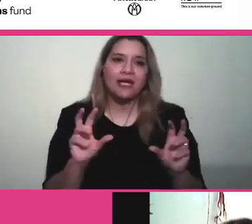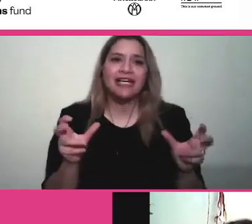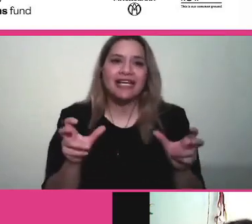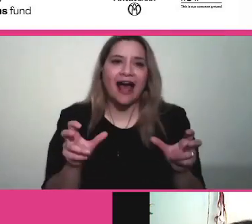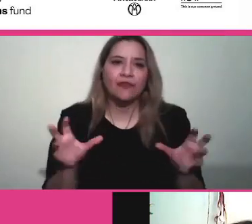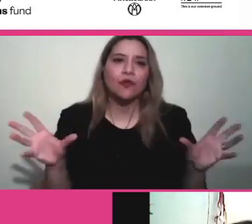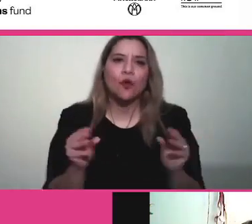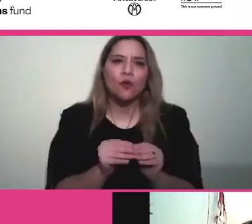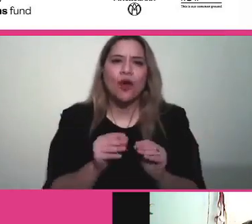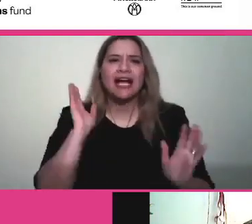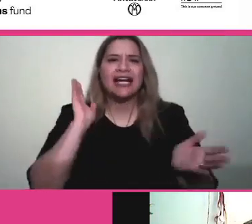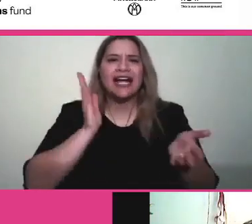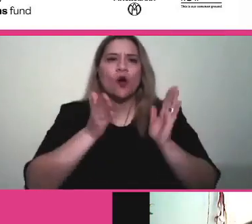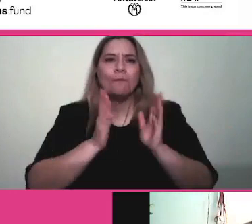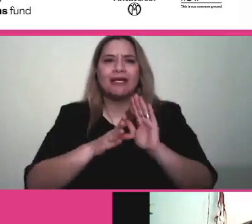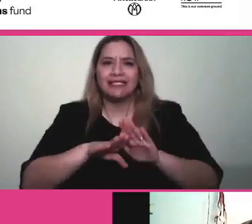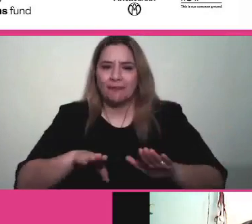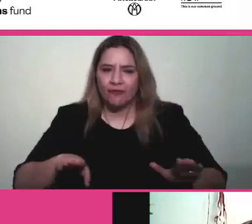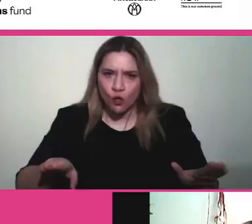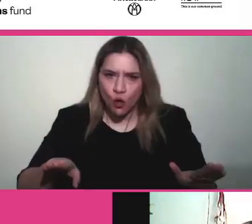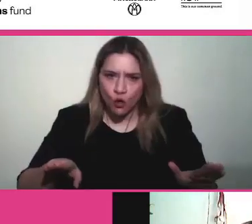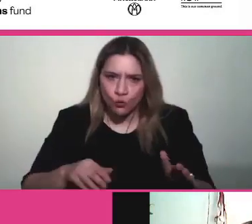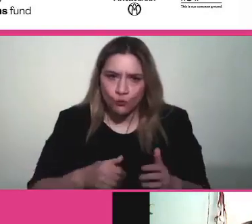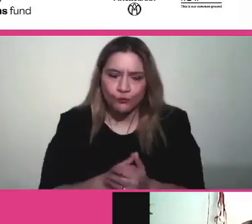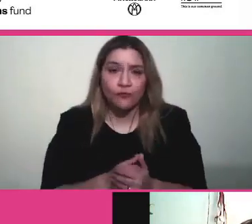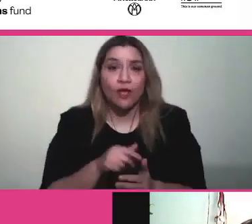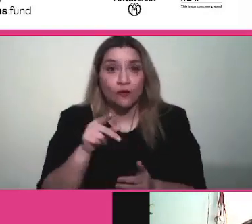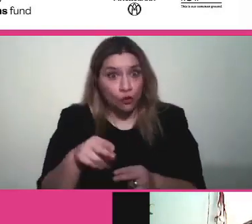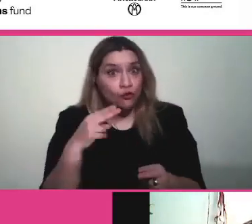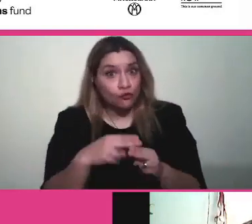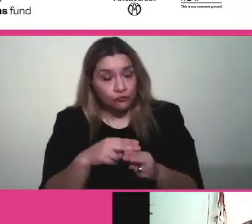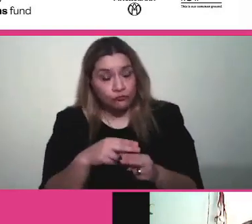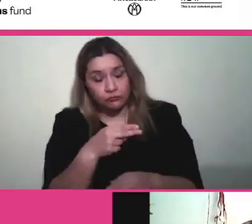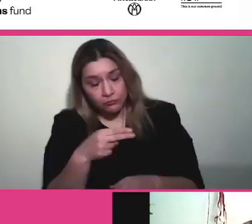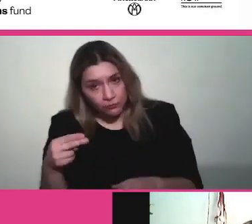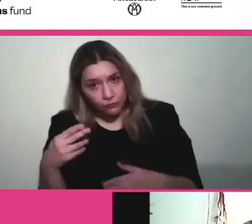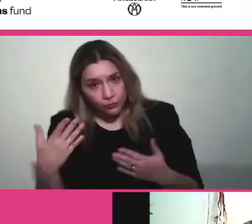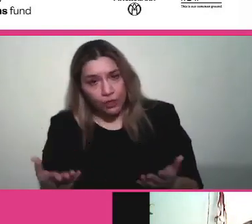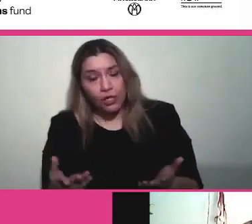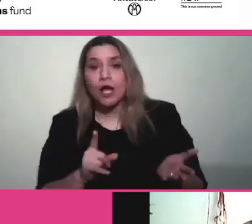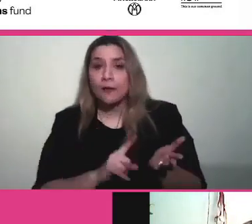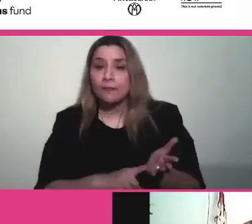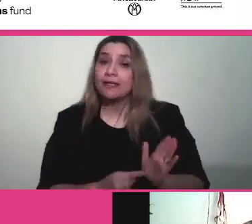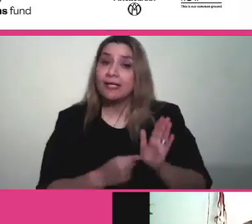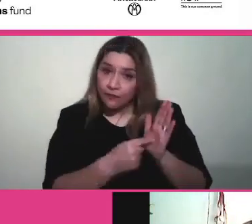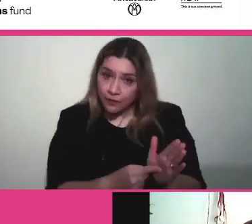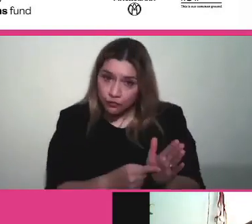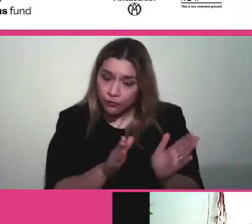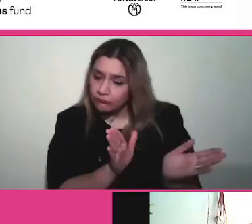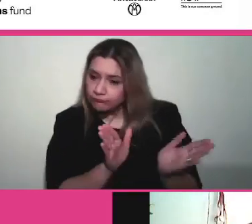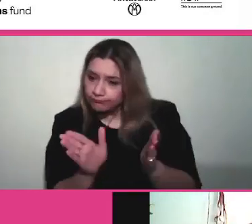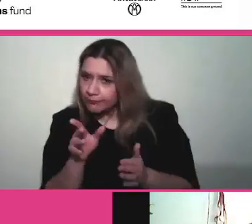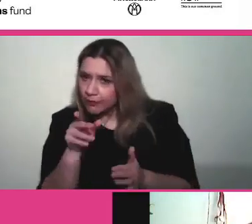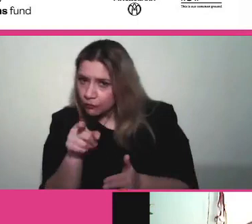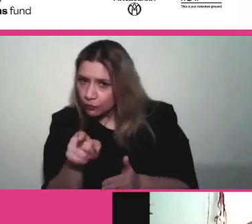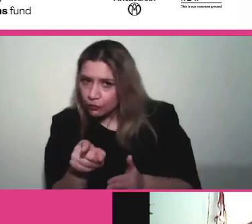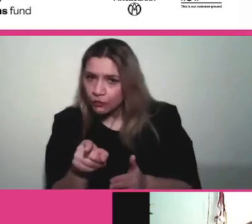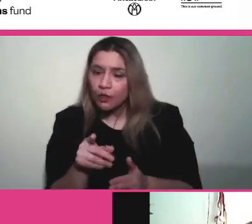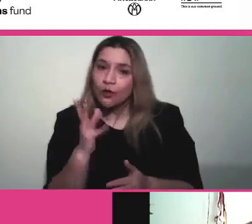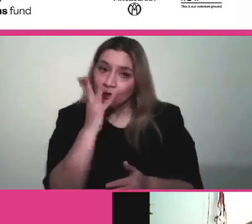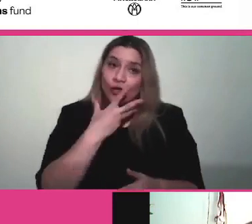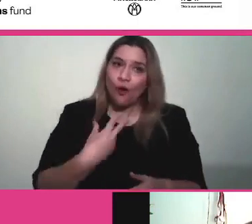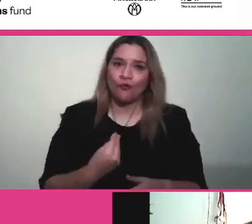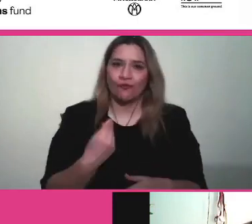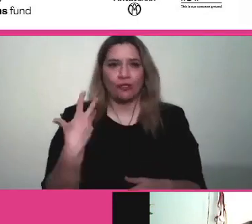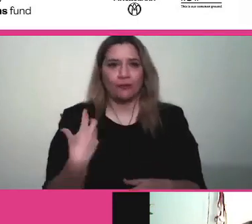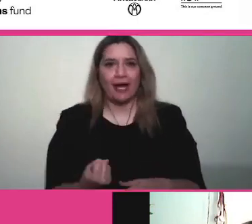την κακοποίηση των παιδιών. Και είναι ένα μεγάλο κομμάτι και αυτό, αλλά να δείξουμε και αυτή την πλευρά. Την όμορφη πλευρά,